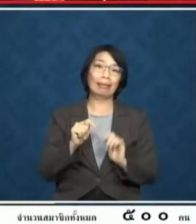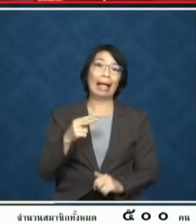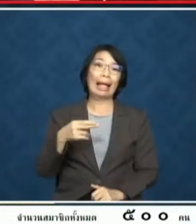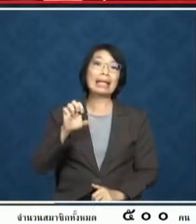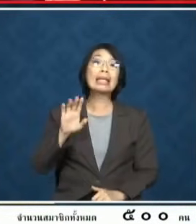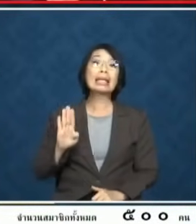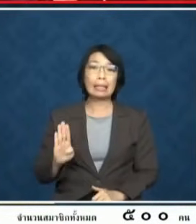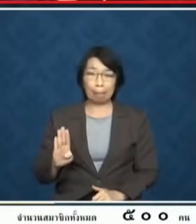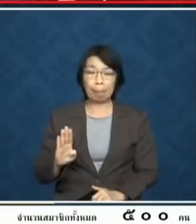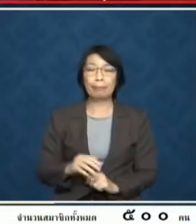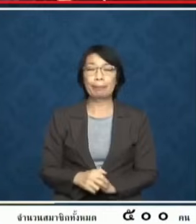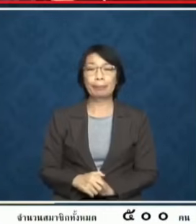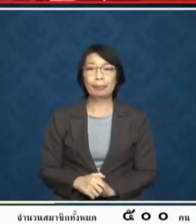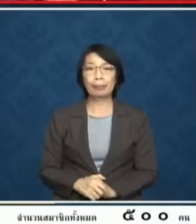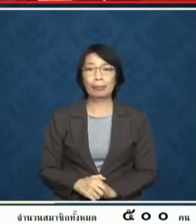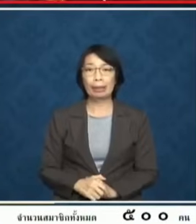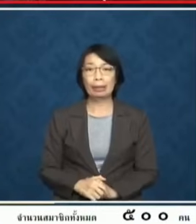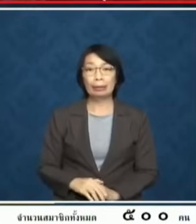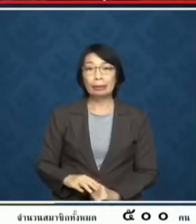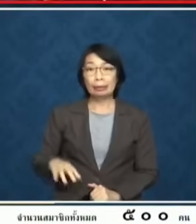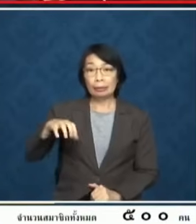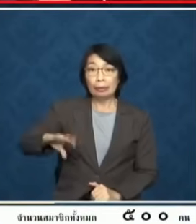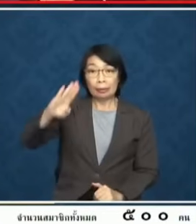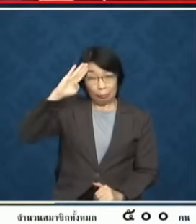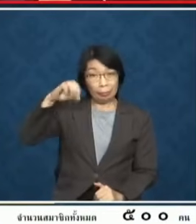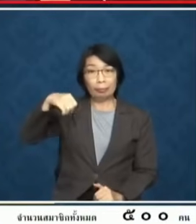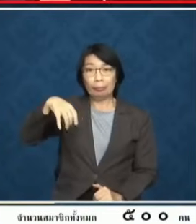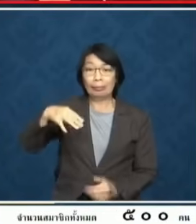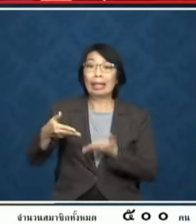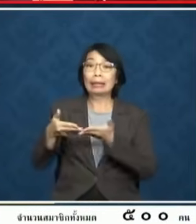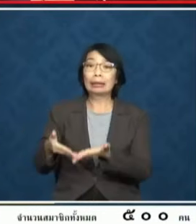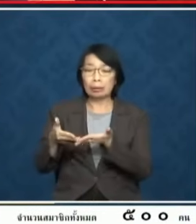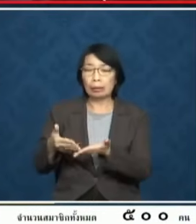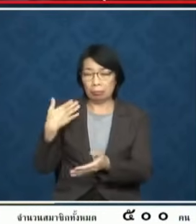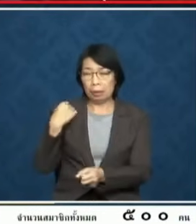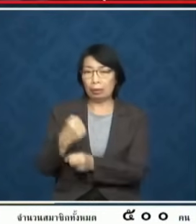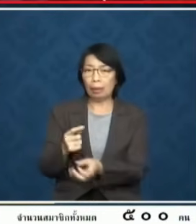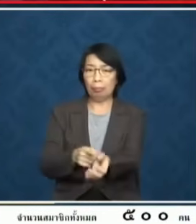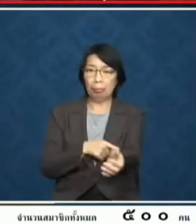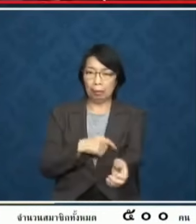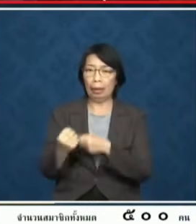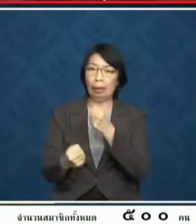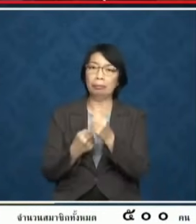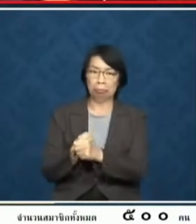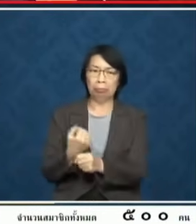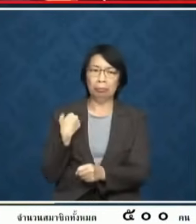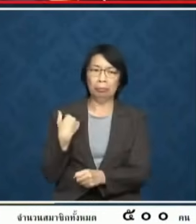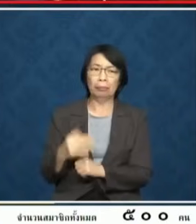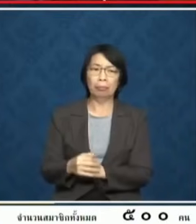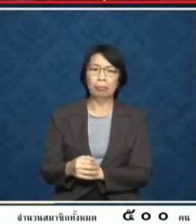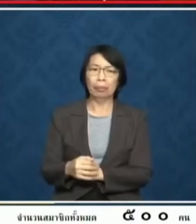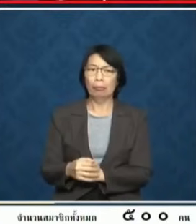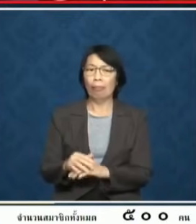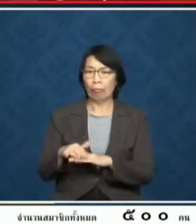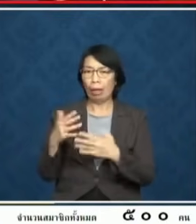กิจการไฟฟ้าสวัสดิการสัมปทานกองทัพเรือตั้งขึ้นมากว่า 84ปีแล้วนะคะฐานทัพเรือสัตหิบเป็นคนตั้งขึ้นแล้วก็